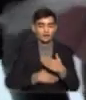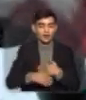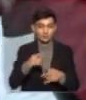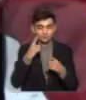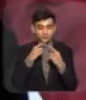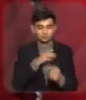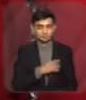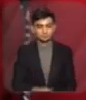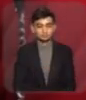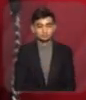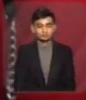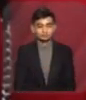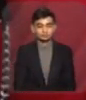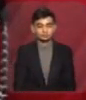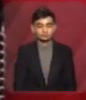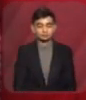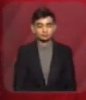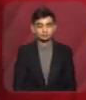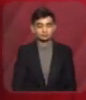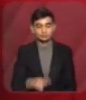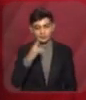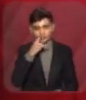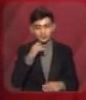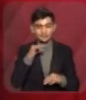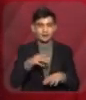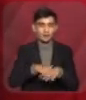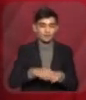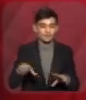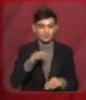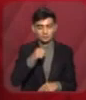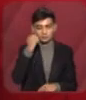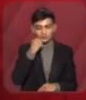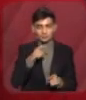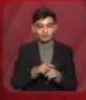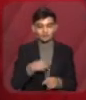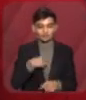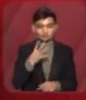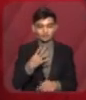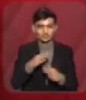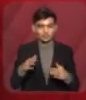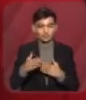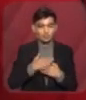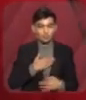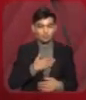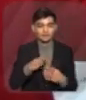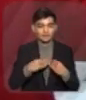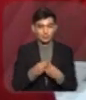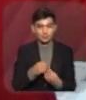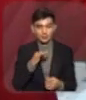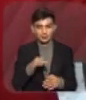қуаныштың жасы еді. Қазақстанның елдің халықтың арқасы мына 4 балам міне. Семьям,